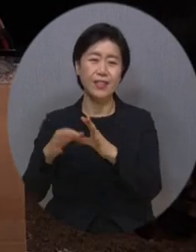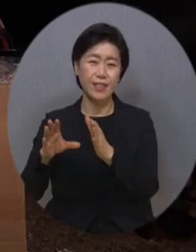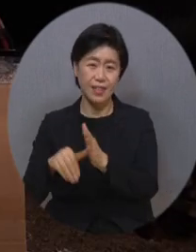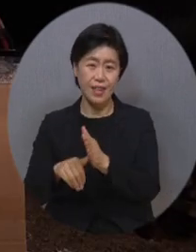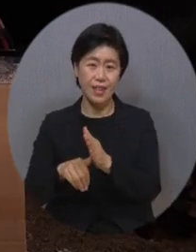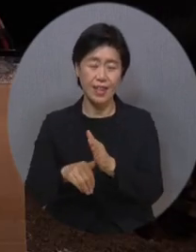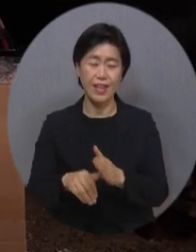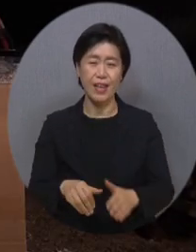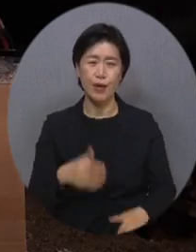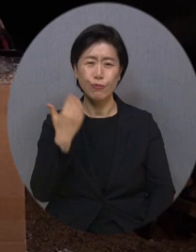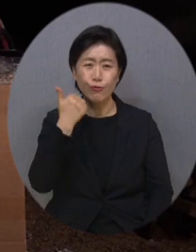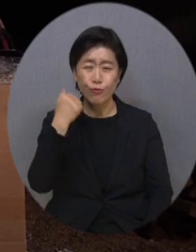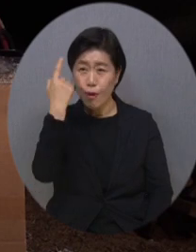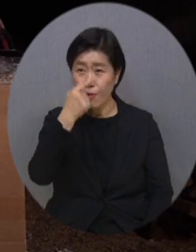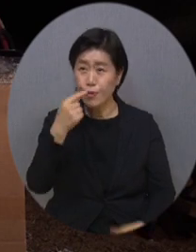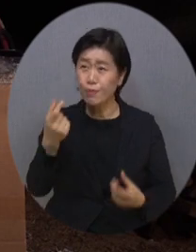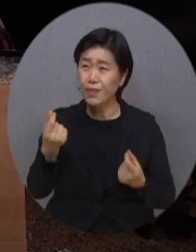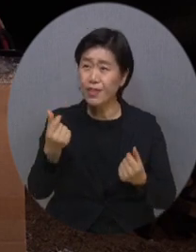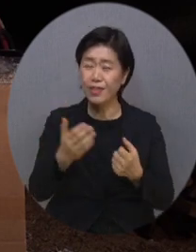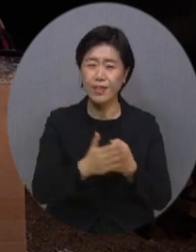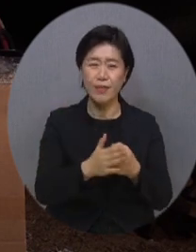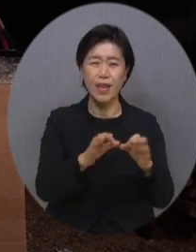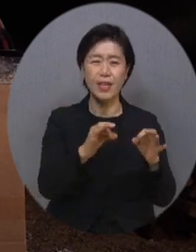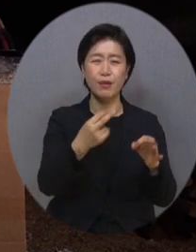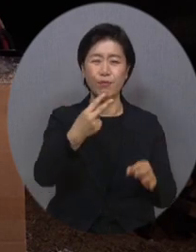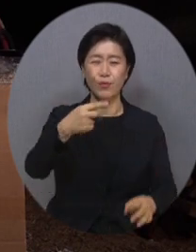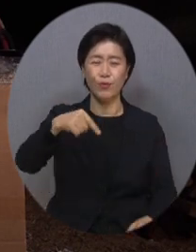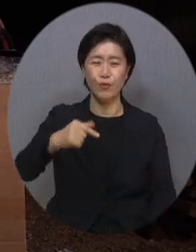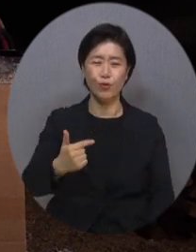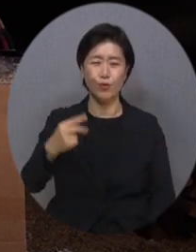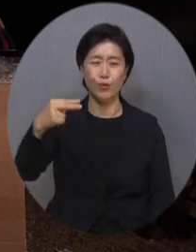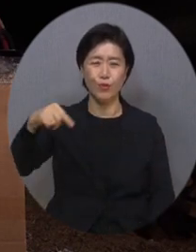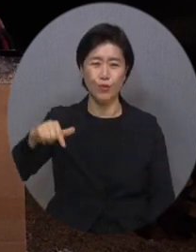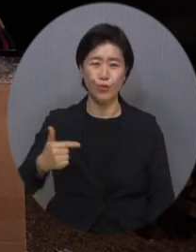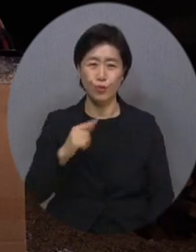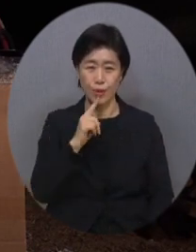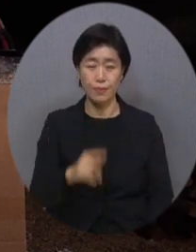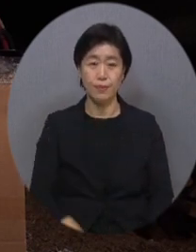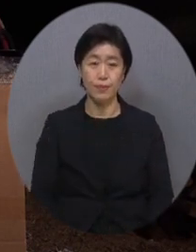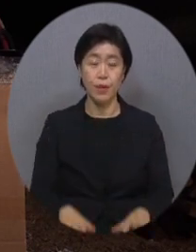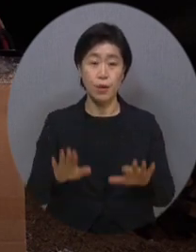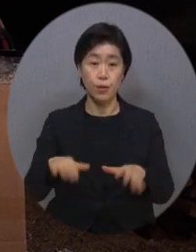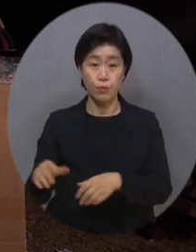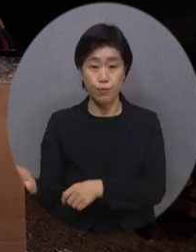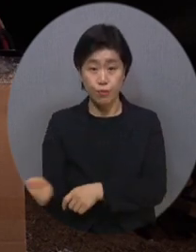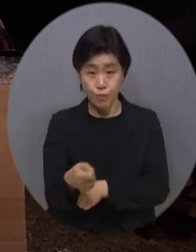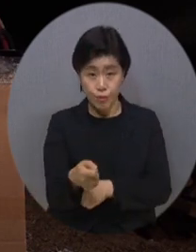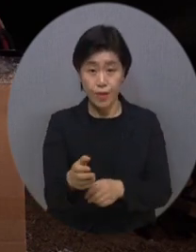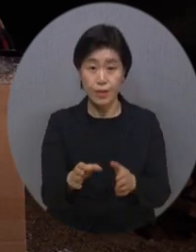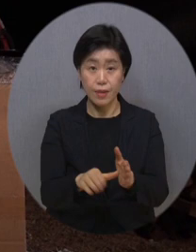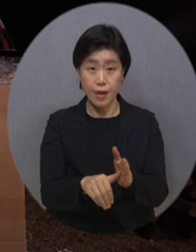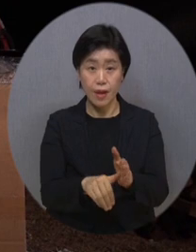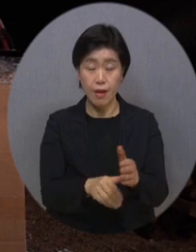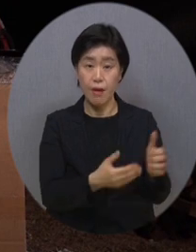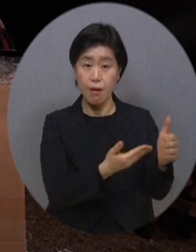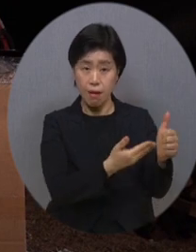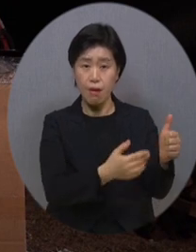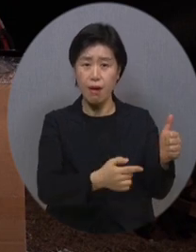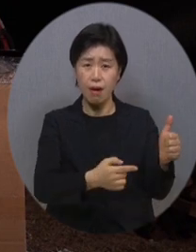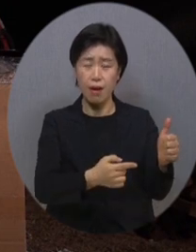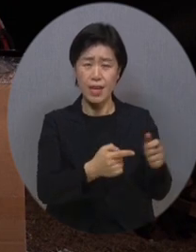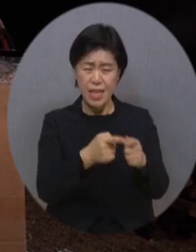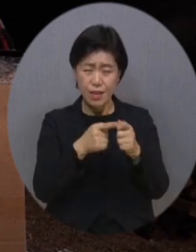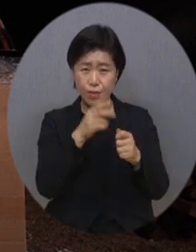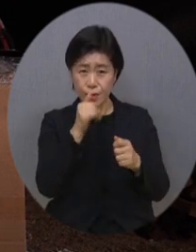씨. 재수 씨. 네. 오늘 제가 팟골프에서 용우가 1등 해가지고요. 어, 들었어요. 공기청정기 맞았어요, 커다란